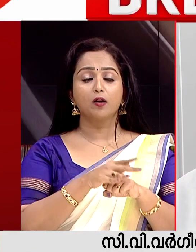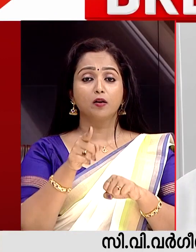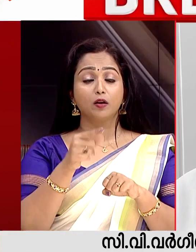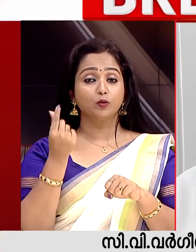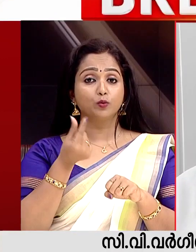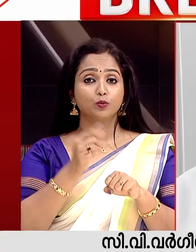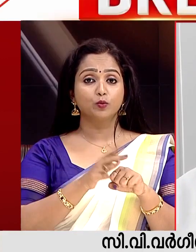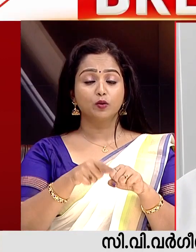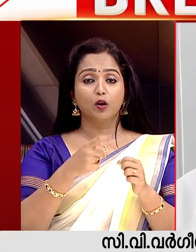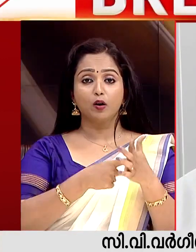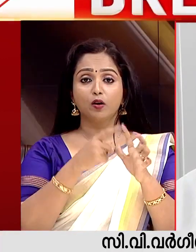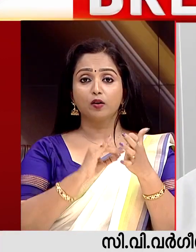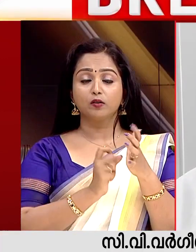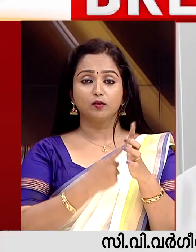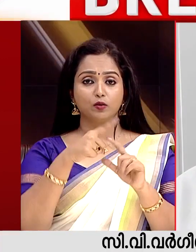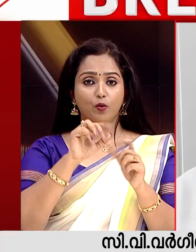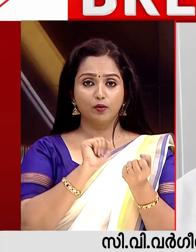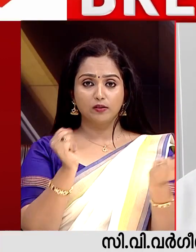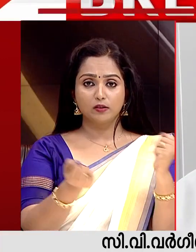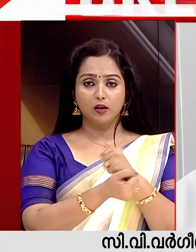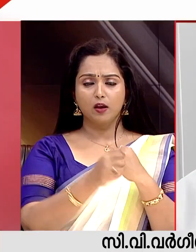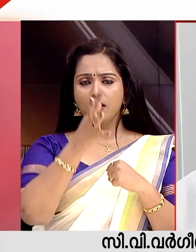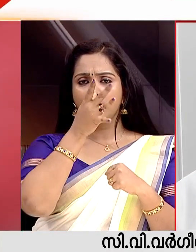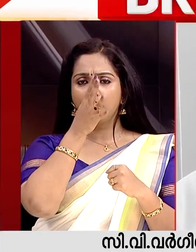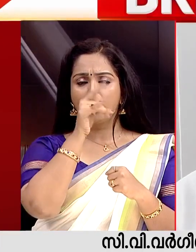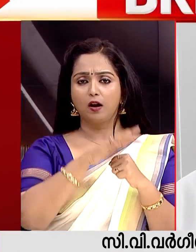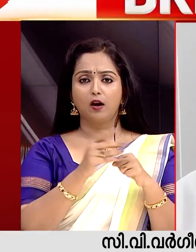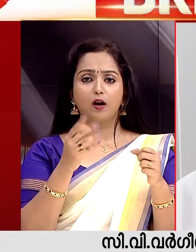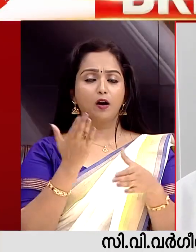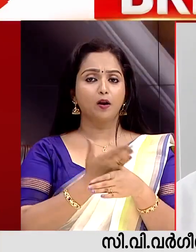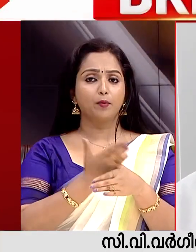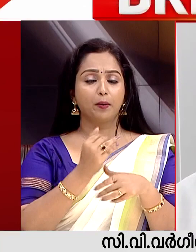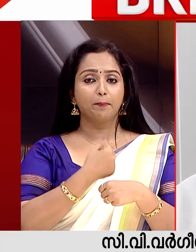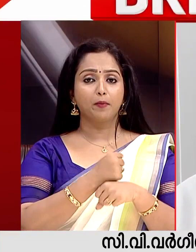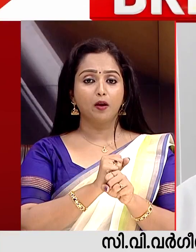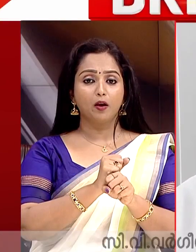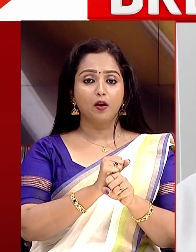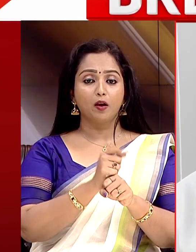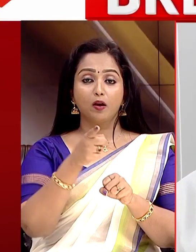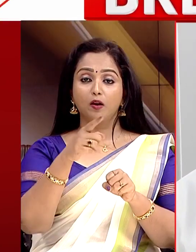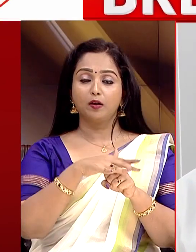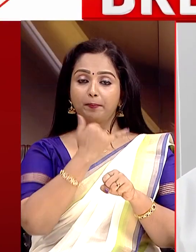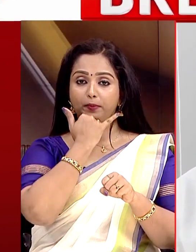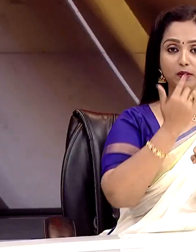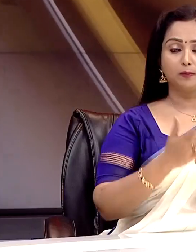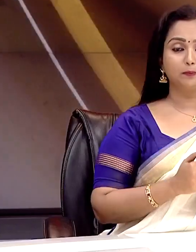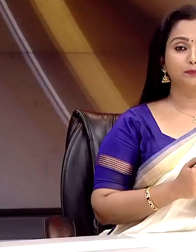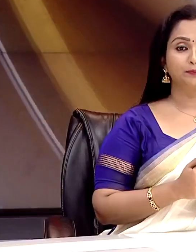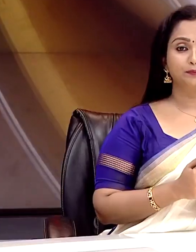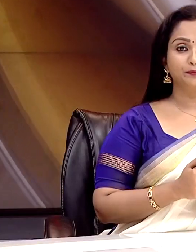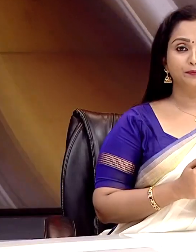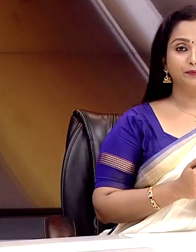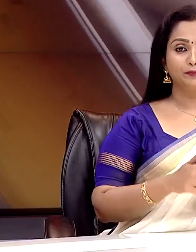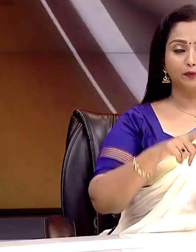വെച്ചുകൊണ്ട് റിസോർട്ടാക്കി മാറ്റുകയും കൃത്രിമരേഖ ഉണ്ടാക്കുകയും ചെയ്യുന്നു എന്നുള്ളതാണ് ഓരോ നാടിനെ സംബന്ധിച്ചുള്ള പ്രശ്നം.